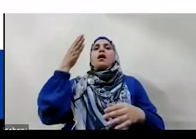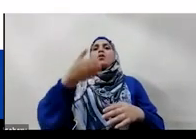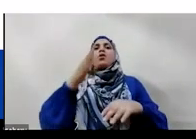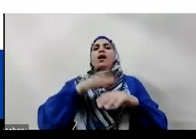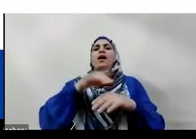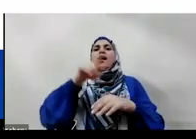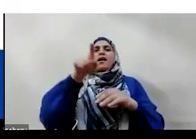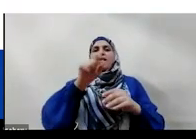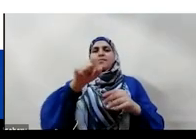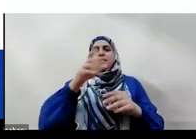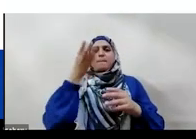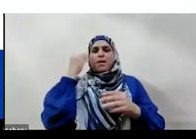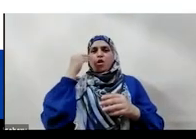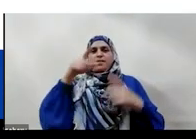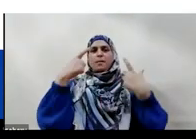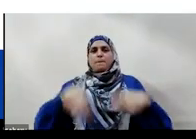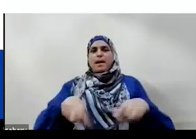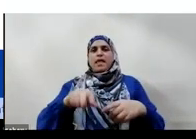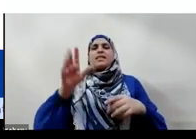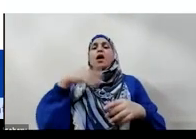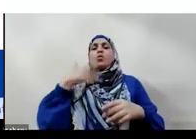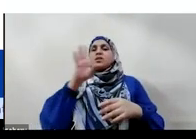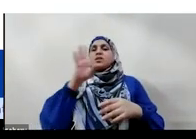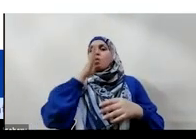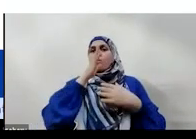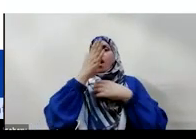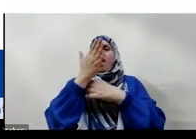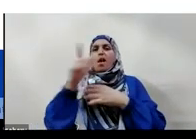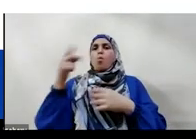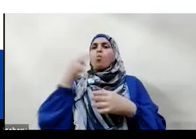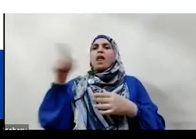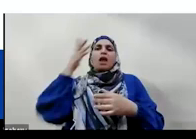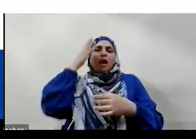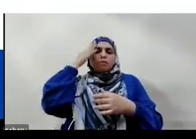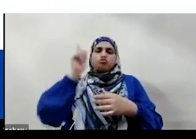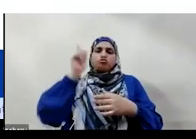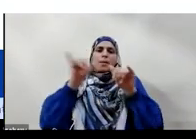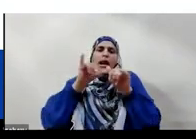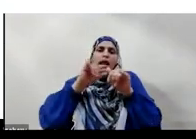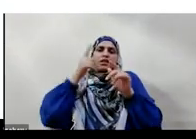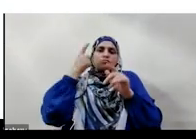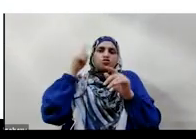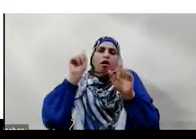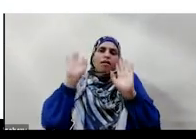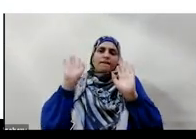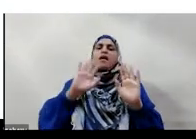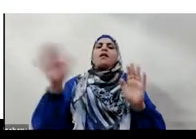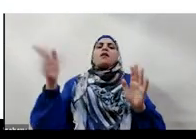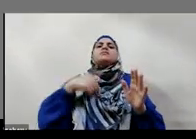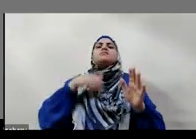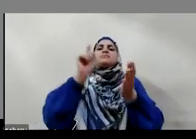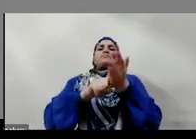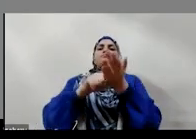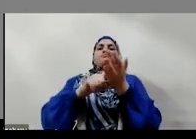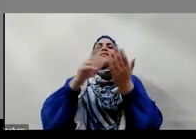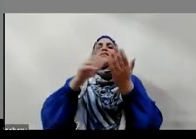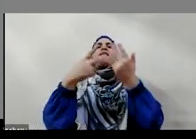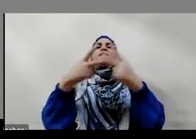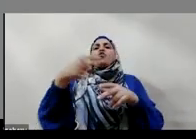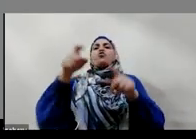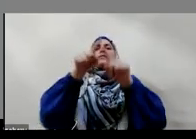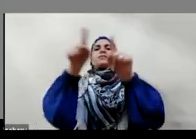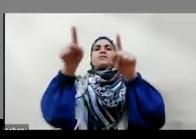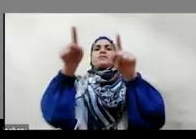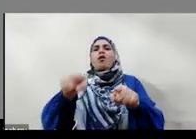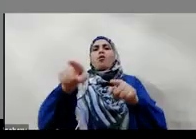لو أنا عايز أسلم هارد كوبي من الريكومنديشن لاتر، بعمل داونلود للسبلمنتال فورم. اول هتلاقوا سبلمنتال